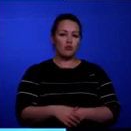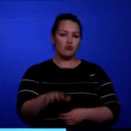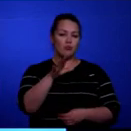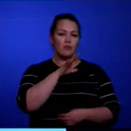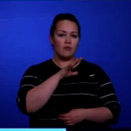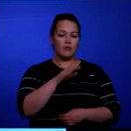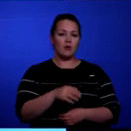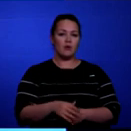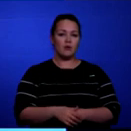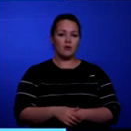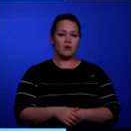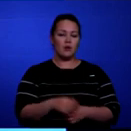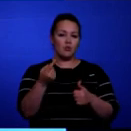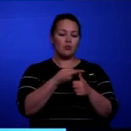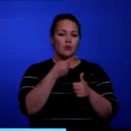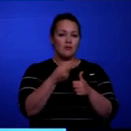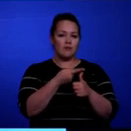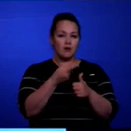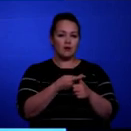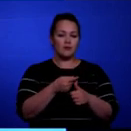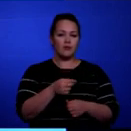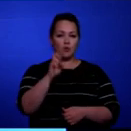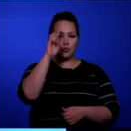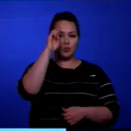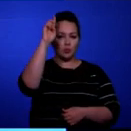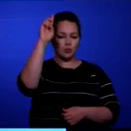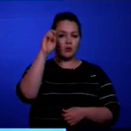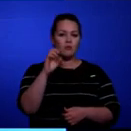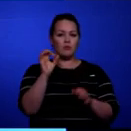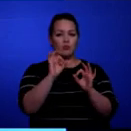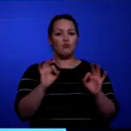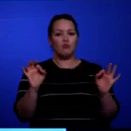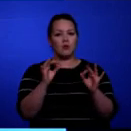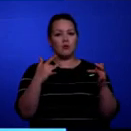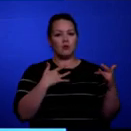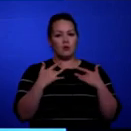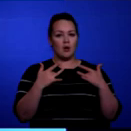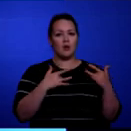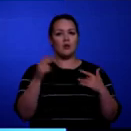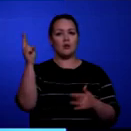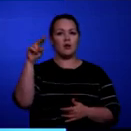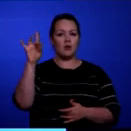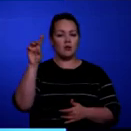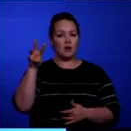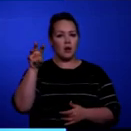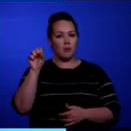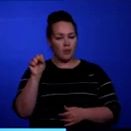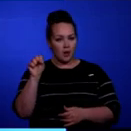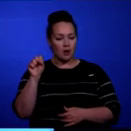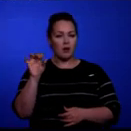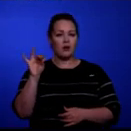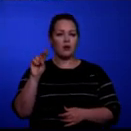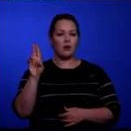и стала она называться государственным музыкальным театром драмы и комедии имени make me